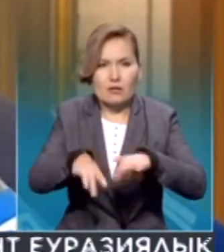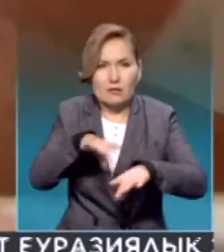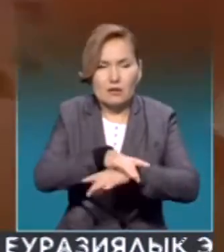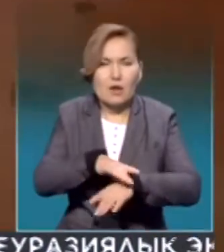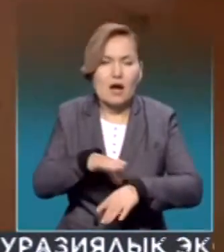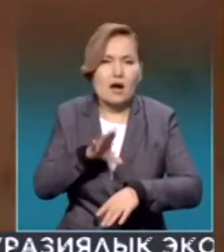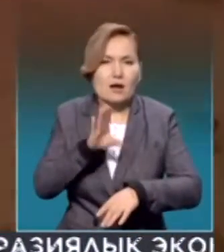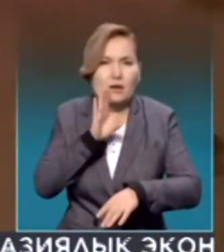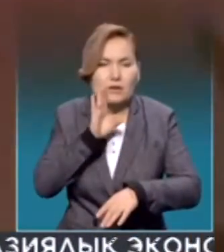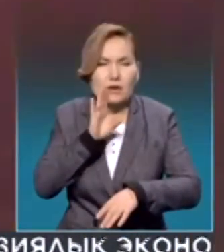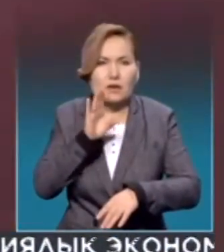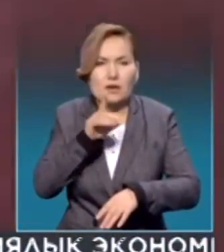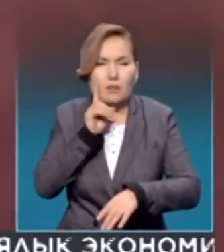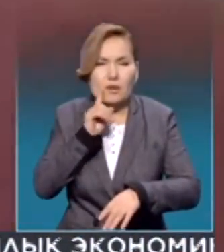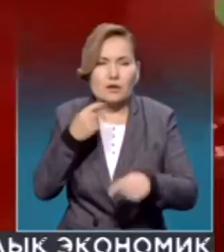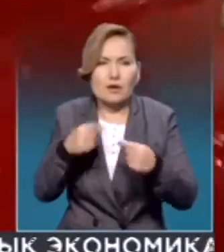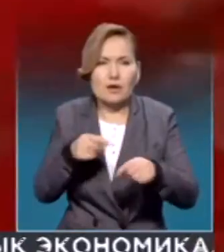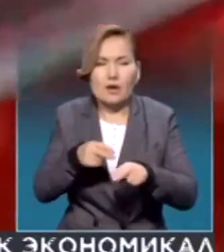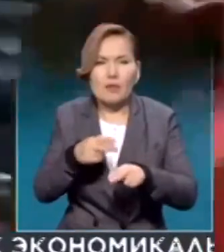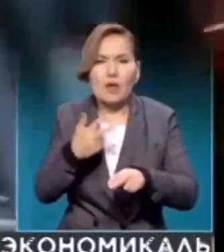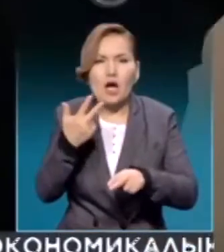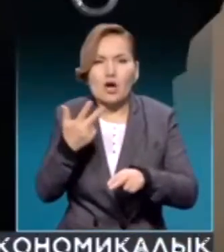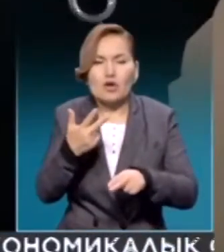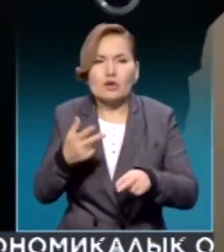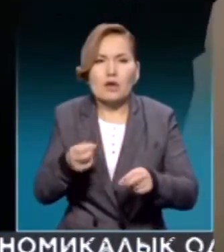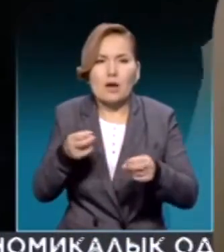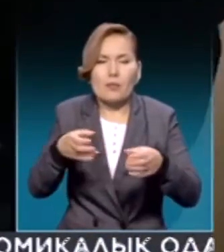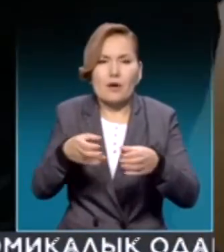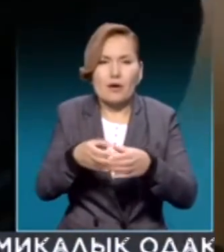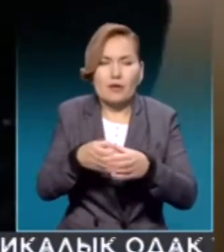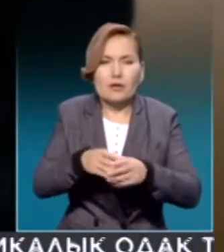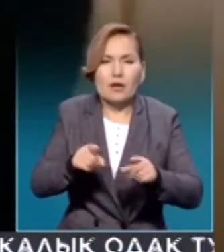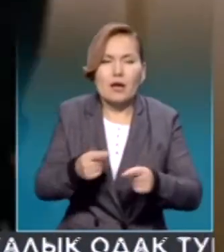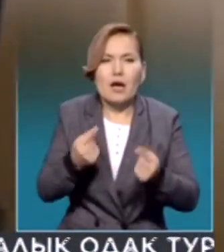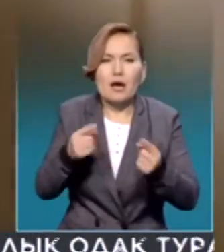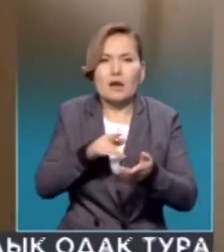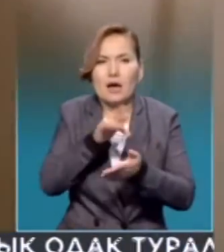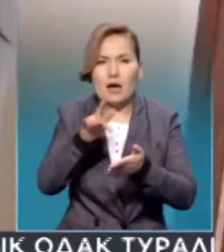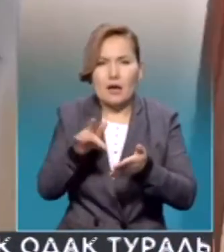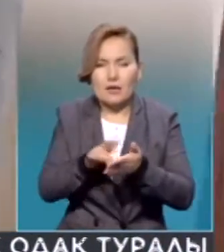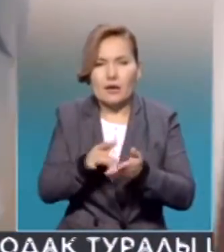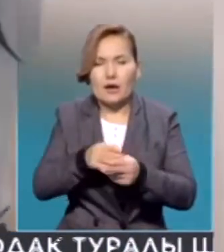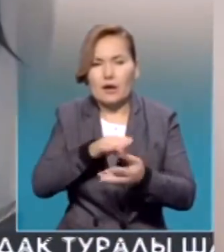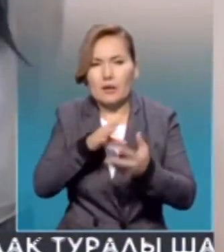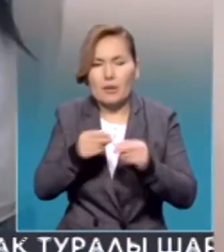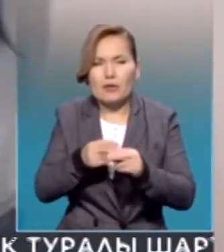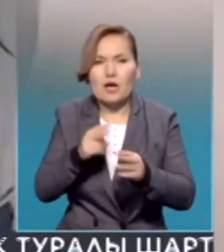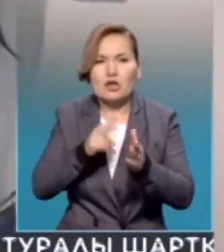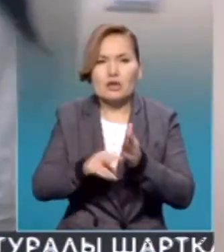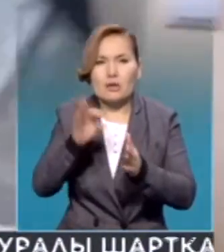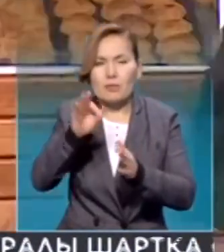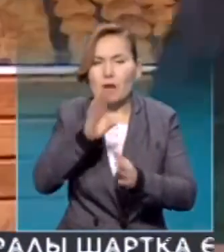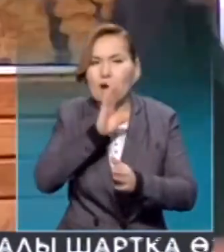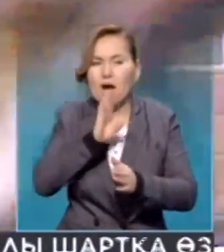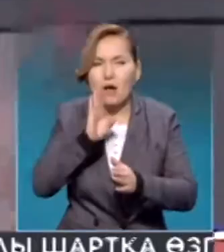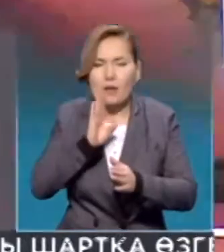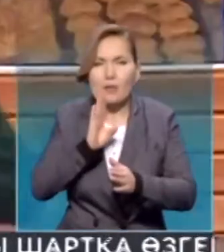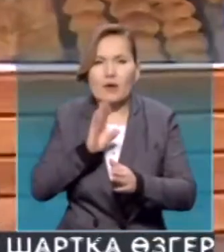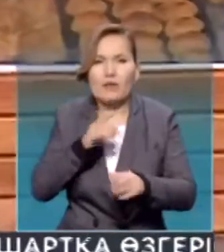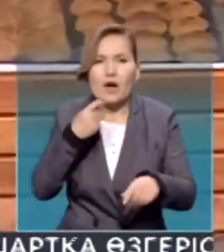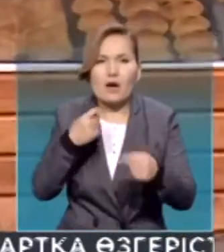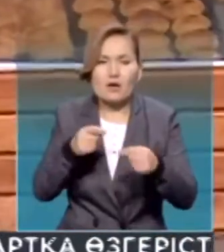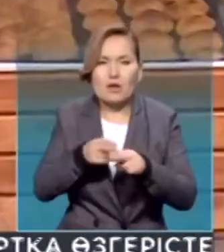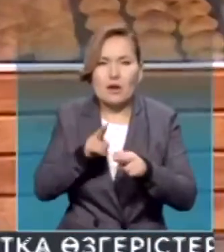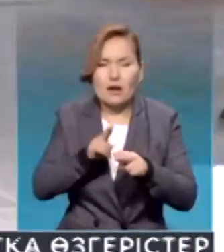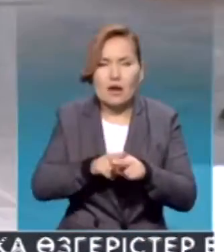да бар. 9 айда осындай 3 ұйымдасқан топ ұсталған. Олар негізінен елдің ірі қалаларында әрекет етеді. Құрбандардың 70% әйелдер мен қыздар. Жоғары